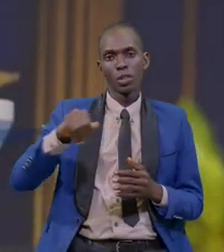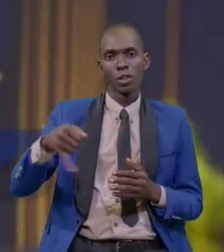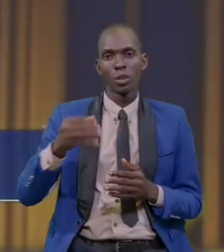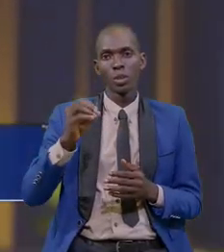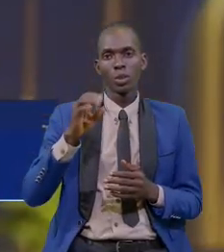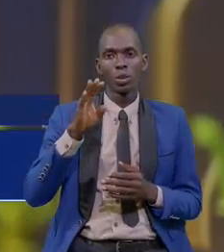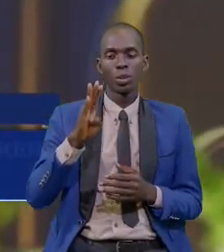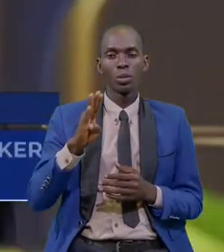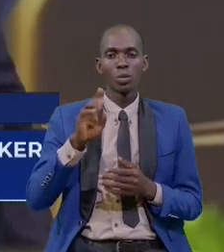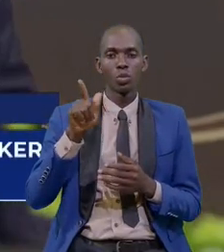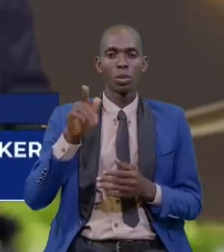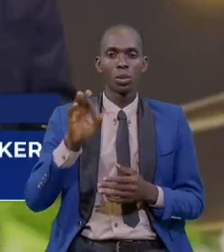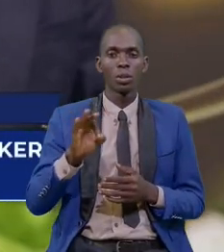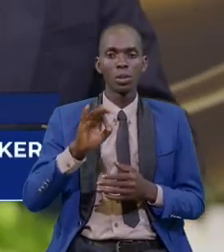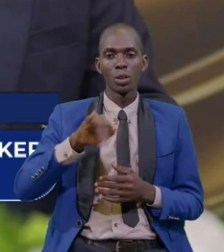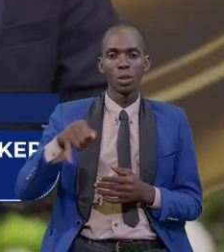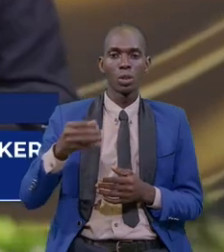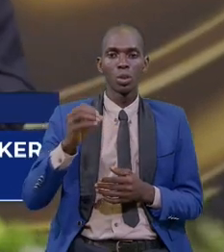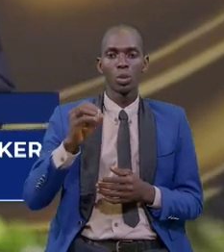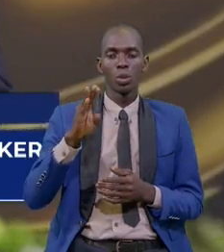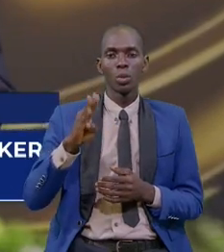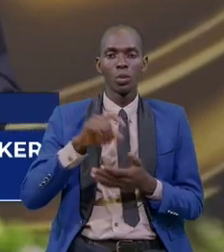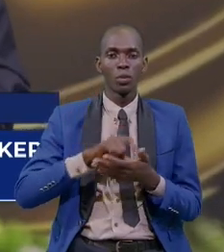Job, chapitre 29.